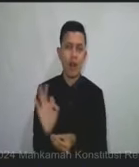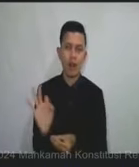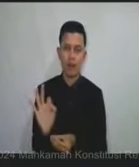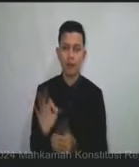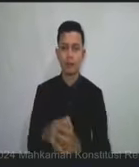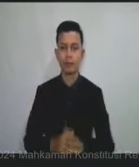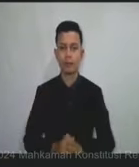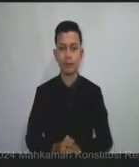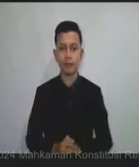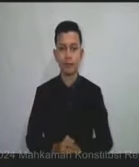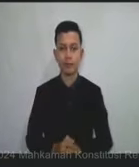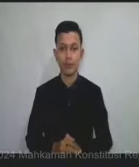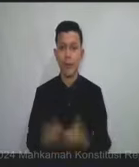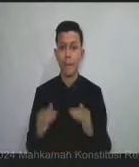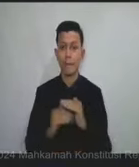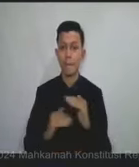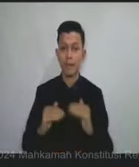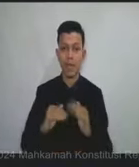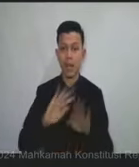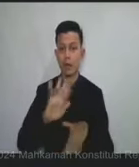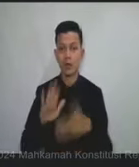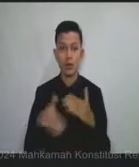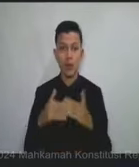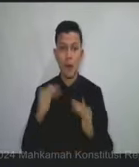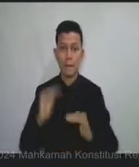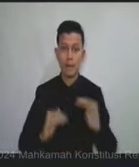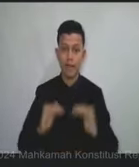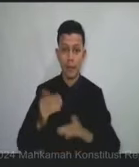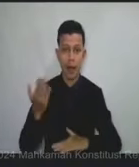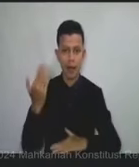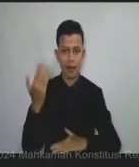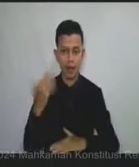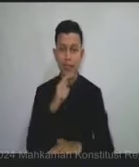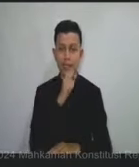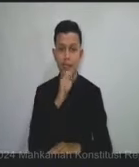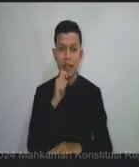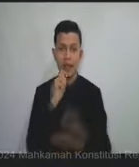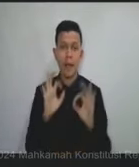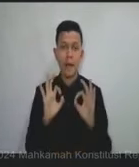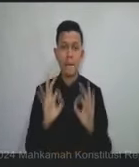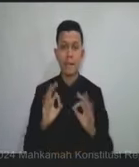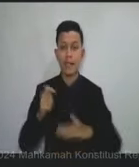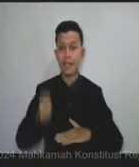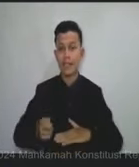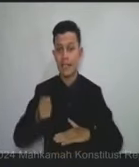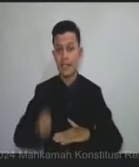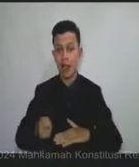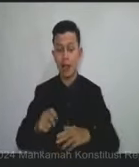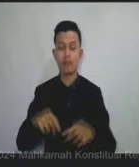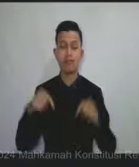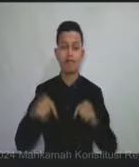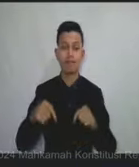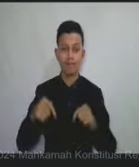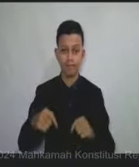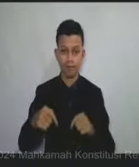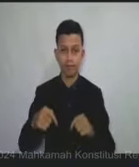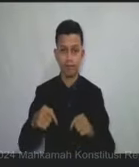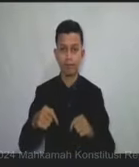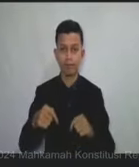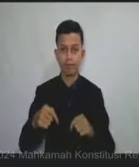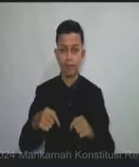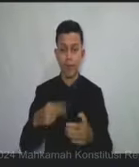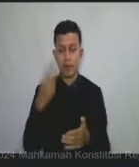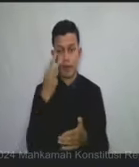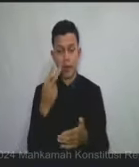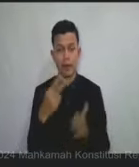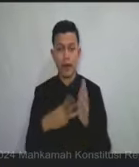persidangan berdasarkan seluruh uraian pertimbangan di atas telah ternyata selama berlangsungnya persidangan untuk perkara aku terlepas dari penilaian